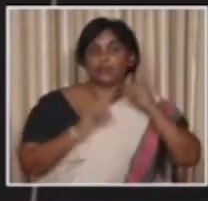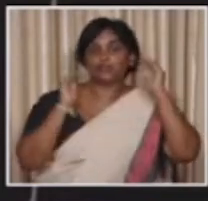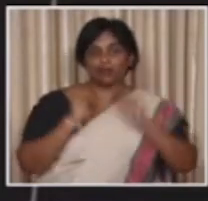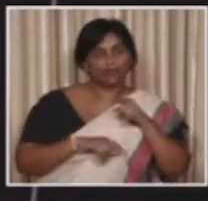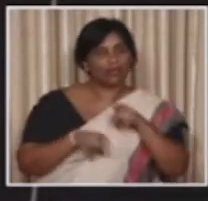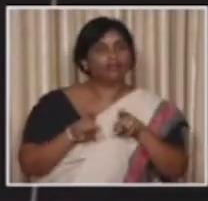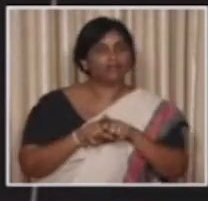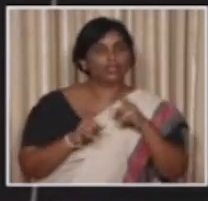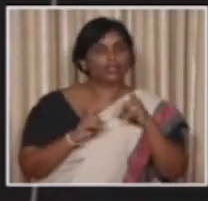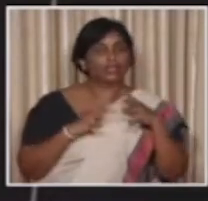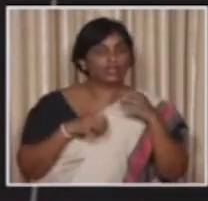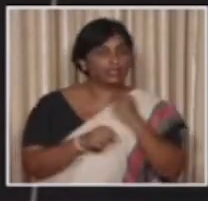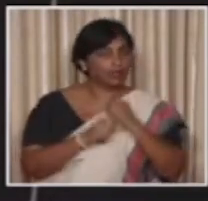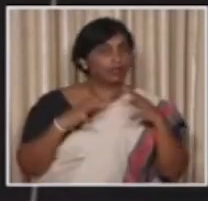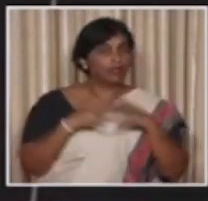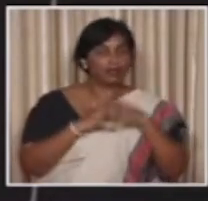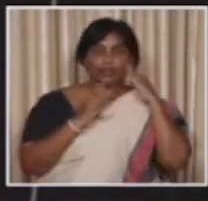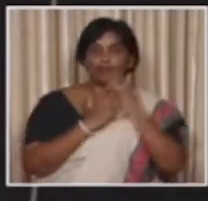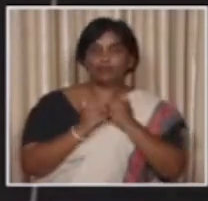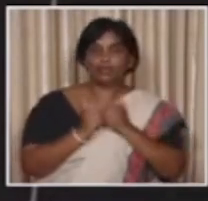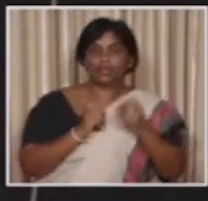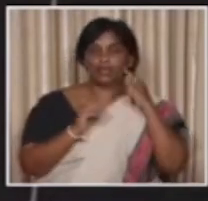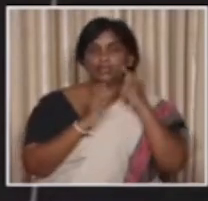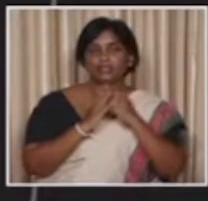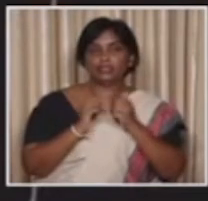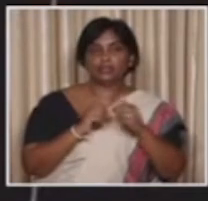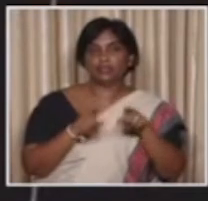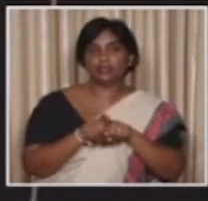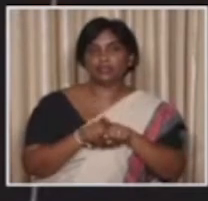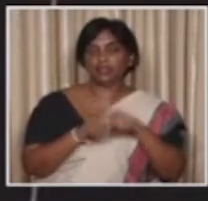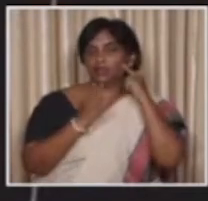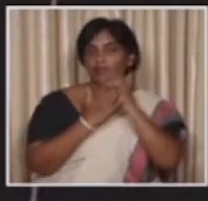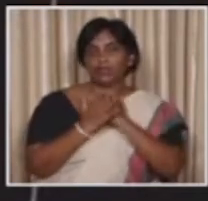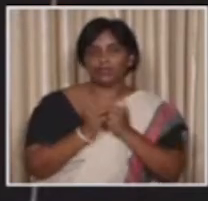බැලුවහම ගිගවට් අවර්ස් ඒ පාවිච්චි කරන ප්‍රමාණය එක සමානමයි.